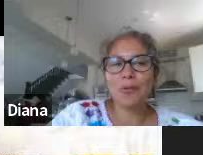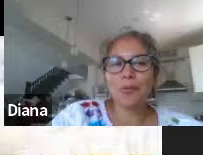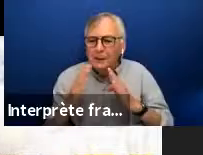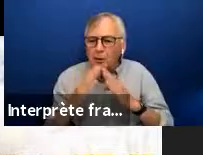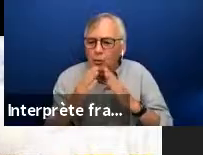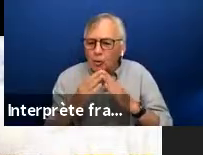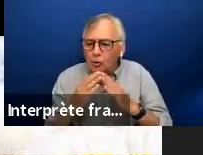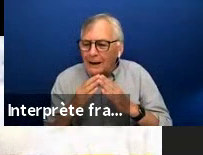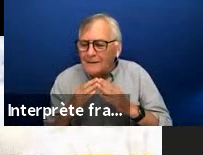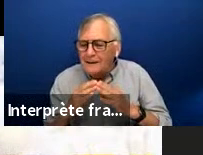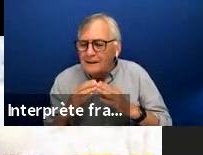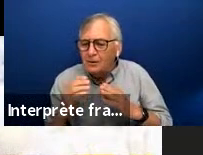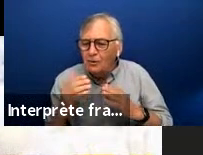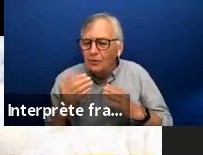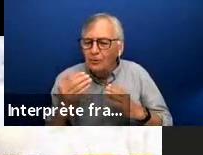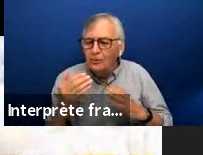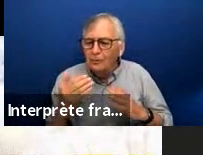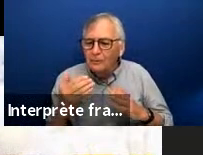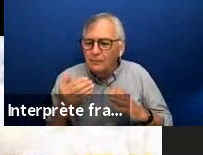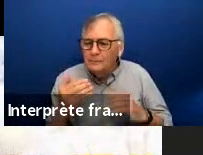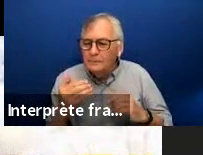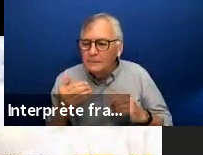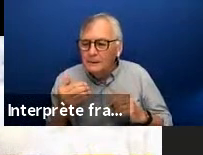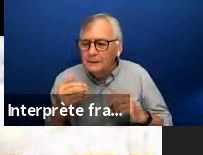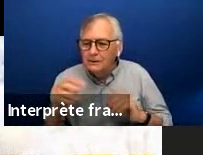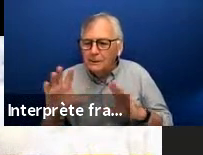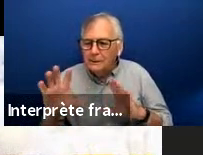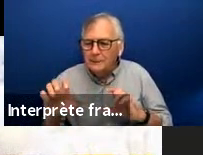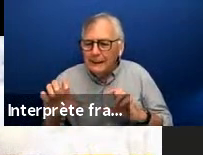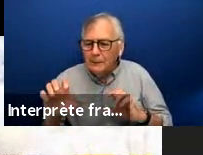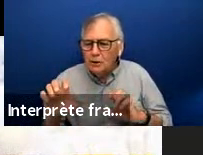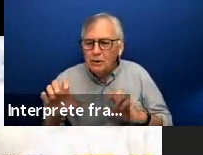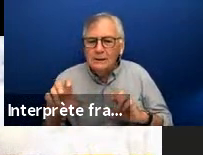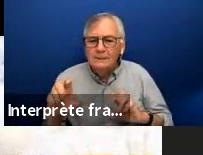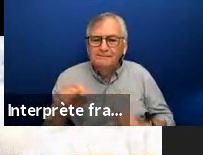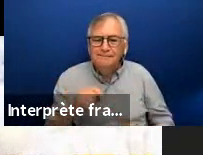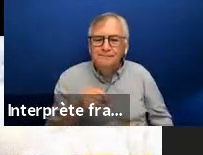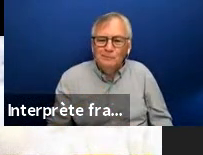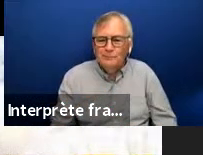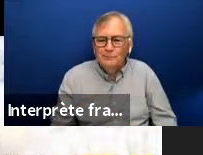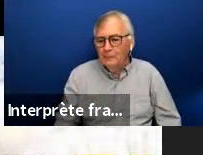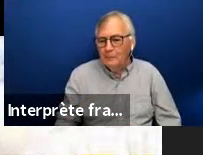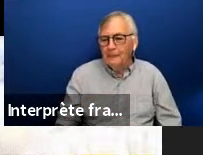Je n'ai pas compris le nom de la ville que je pense que Mme Ogelé.